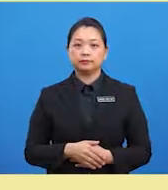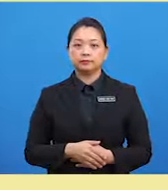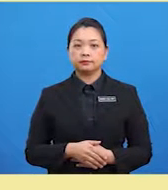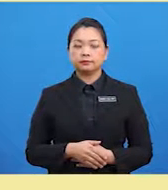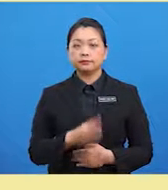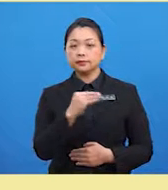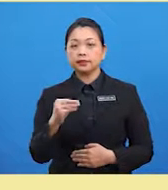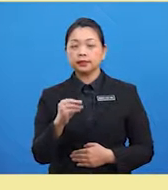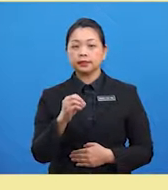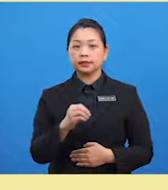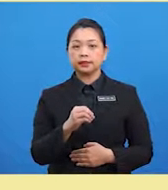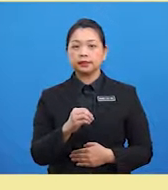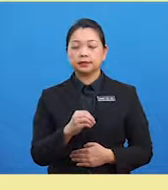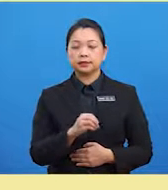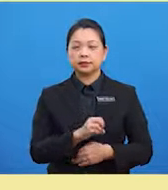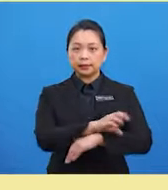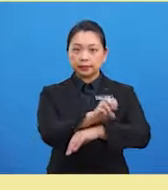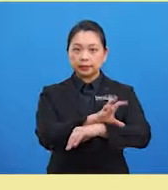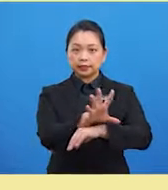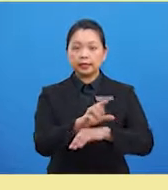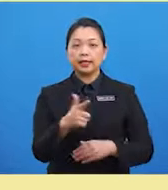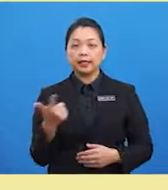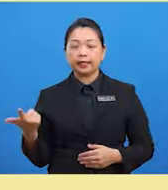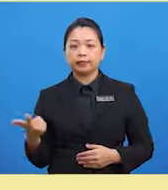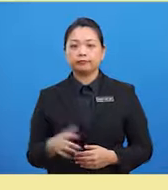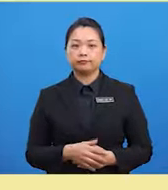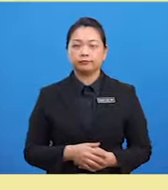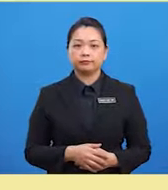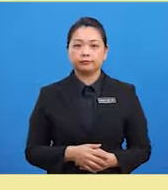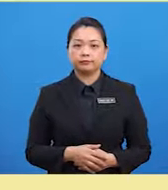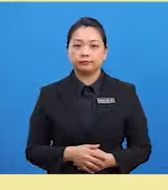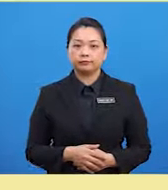rangsangan-rangsangan lain dalam persekitaran perniagaan.